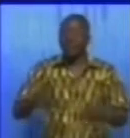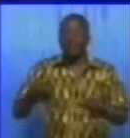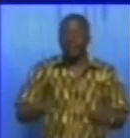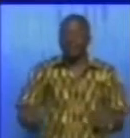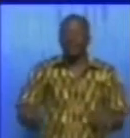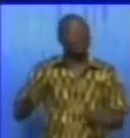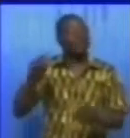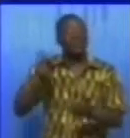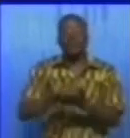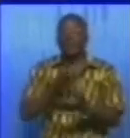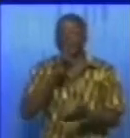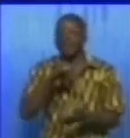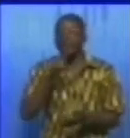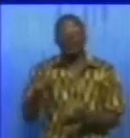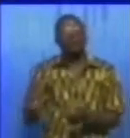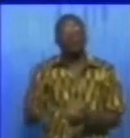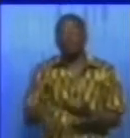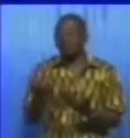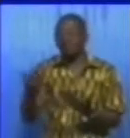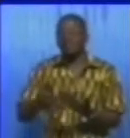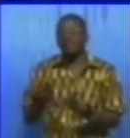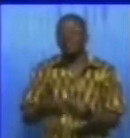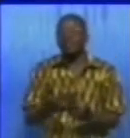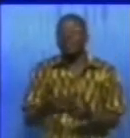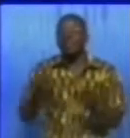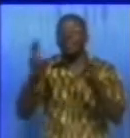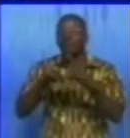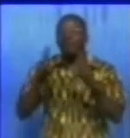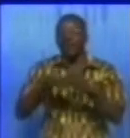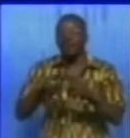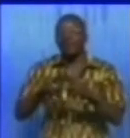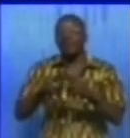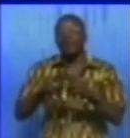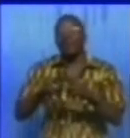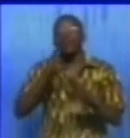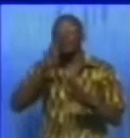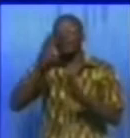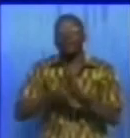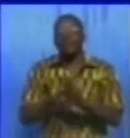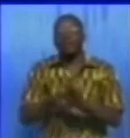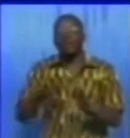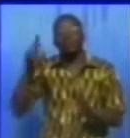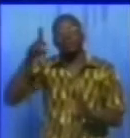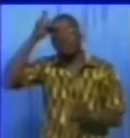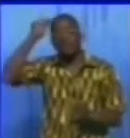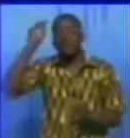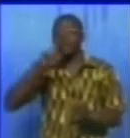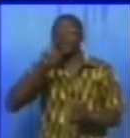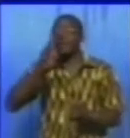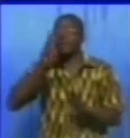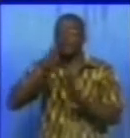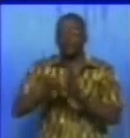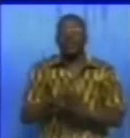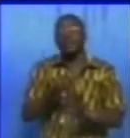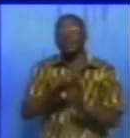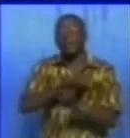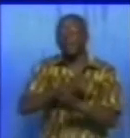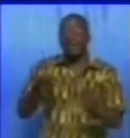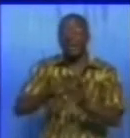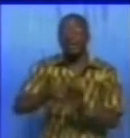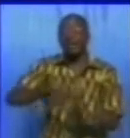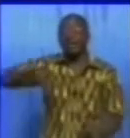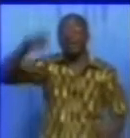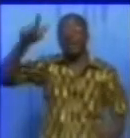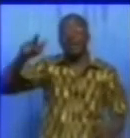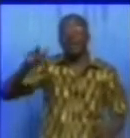pas facile, hein, il y avait du sable. La ville, en tout cas, Dori a été vraiment une ville très grande maintenant.